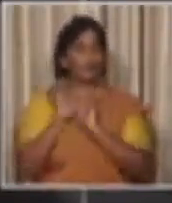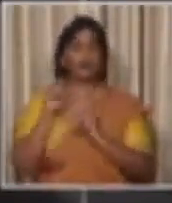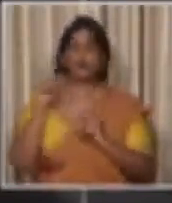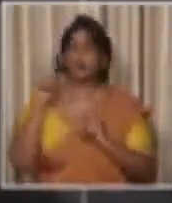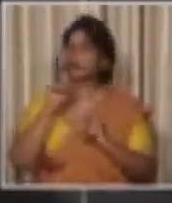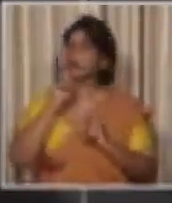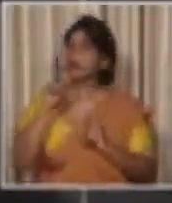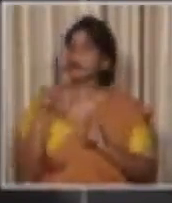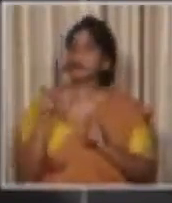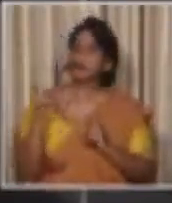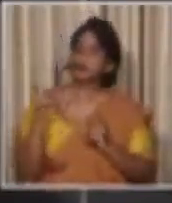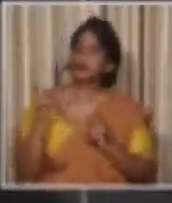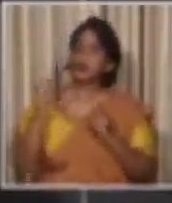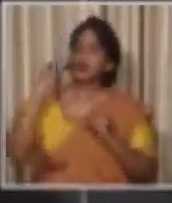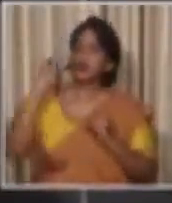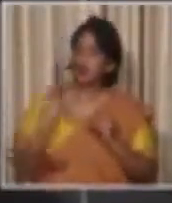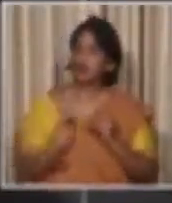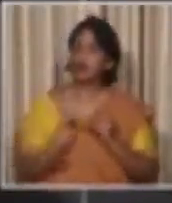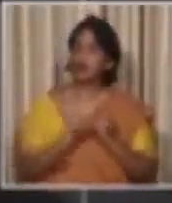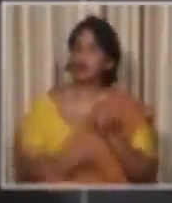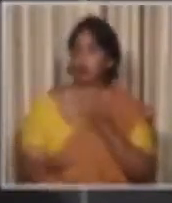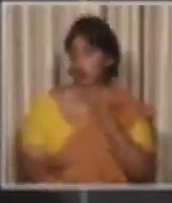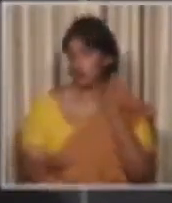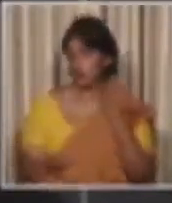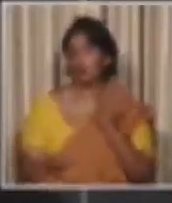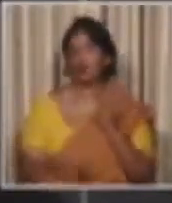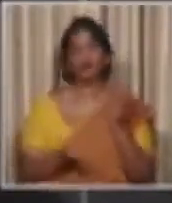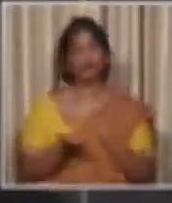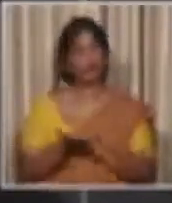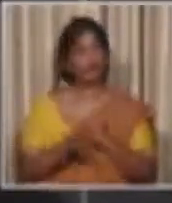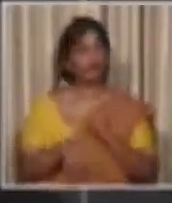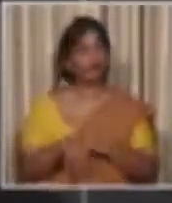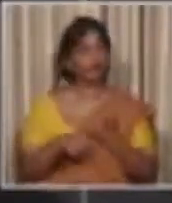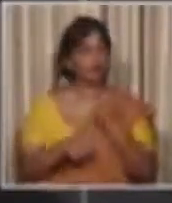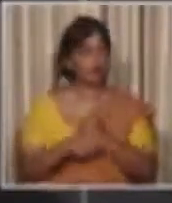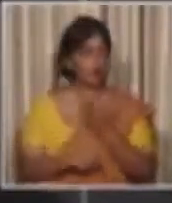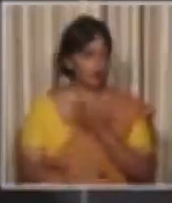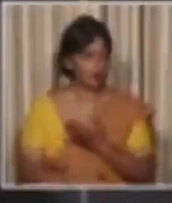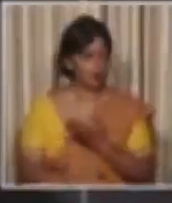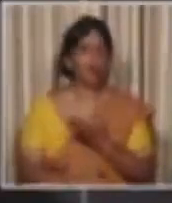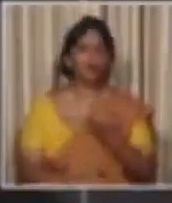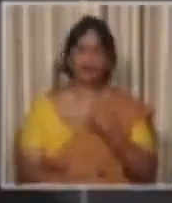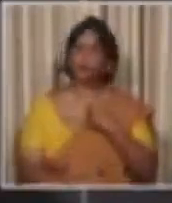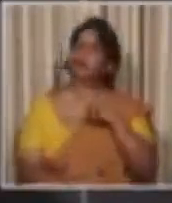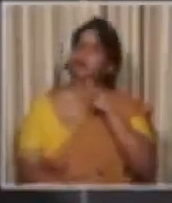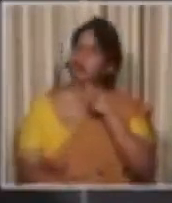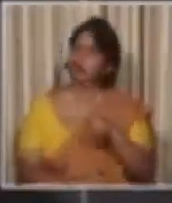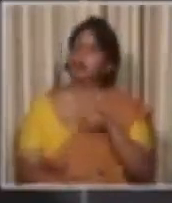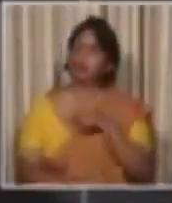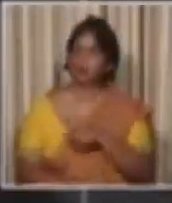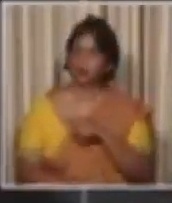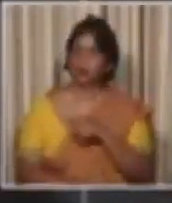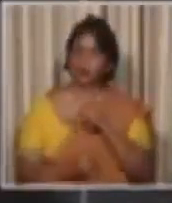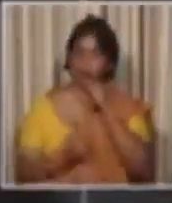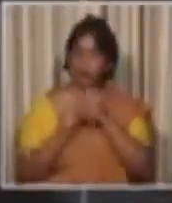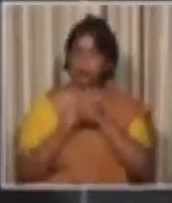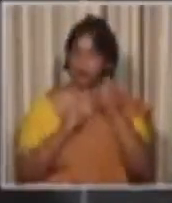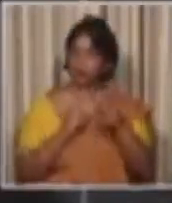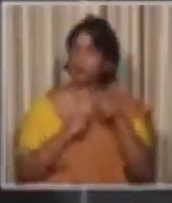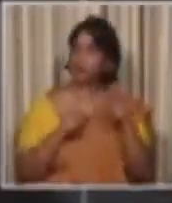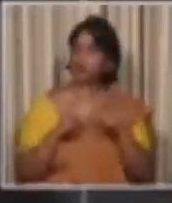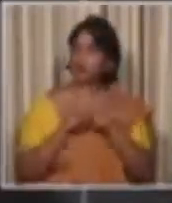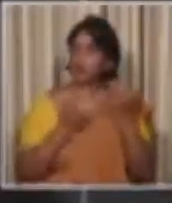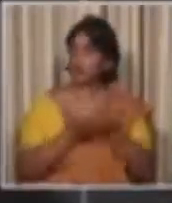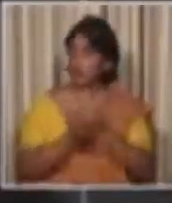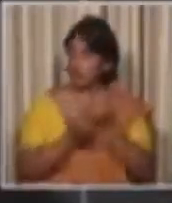සමාගමෙන් කීයක් හරි ගාණක් අඩු කරගන්න තිබුණයි කියන එක. තවත් ඒ අවස්ථාව රජයට තියෙනවා. අපි ඉල්ලා සිටිනා මොකද ඒකෙන් ඇතිවන